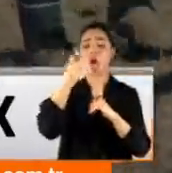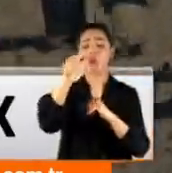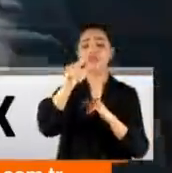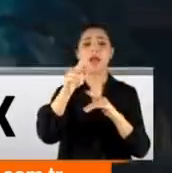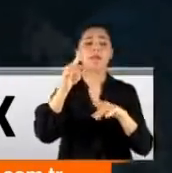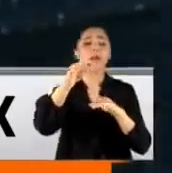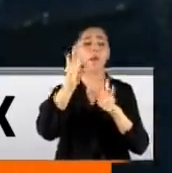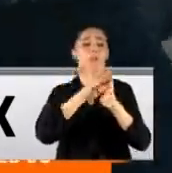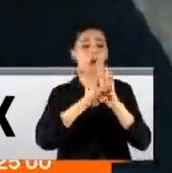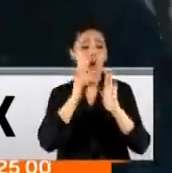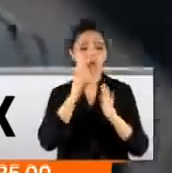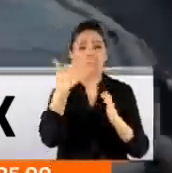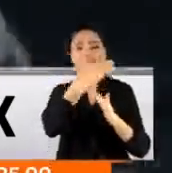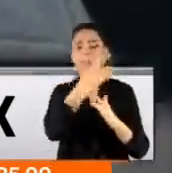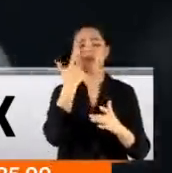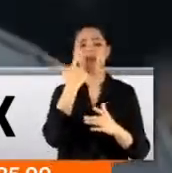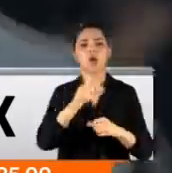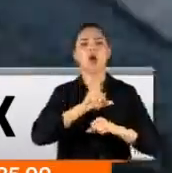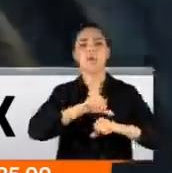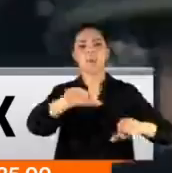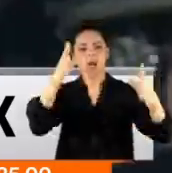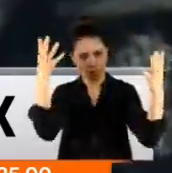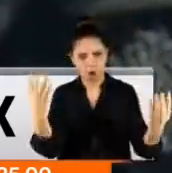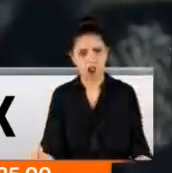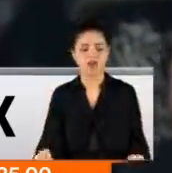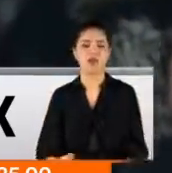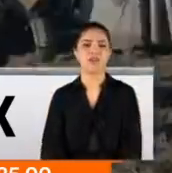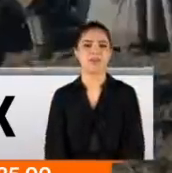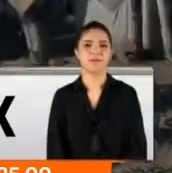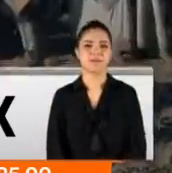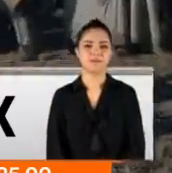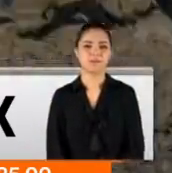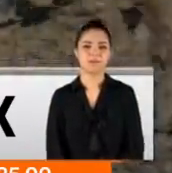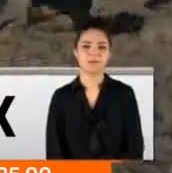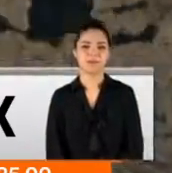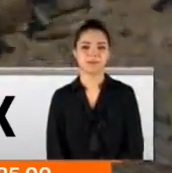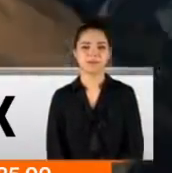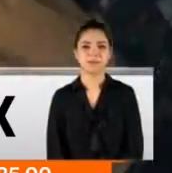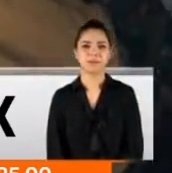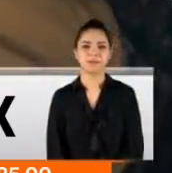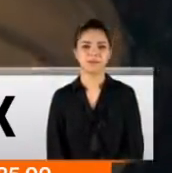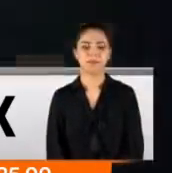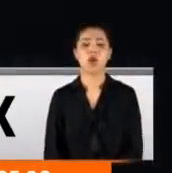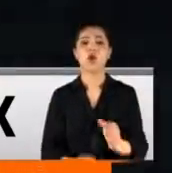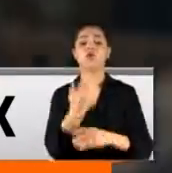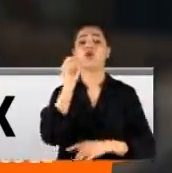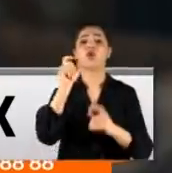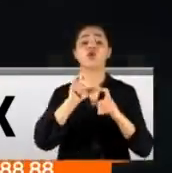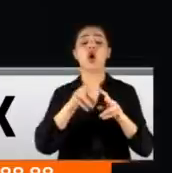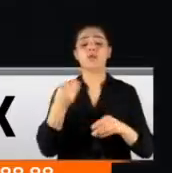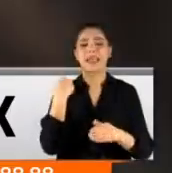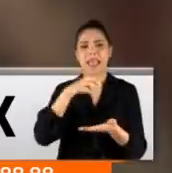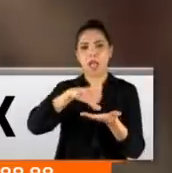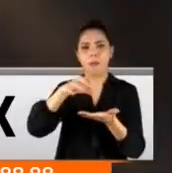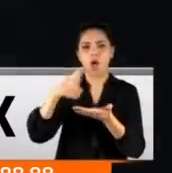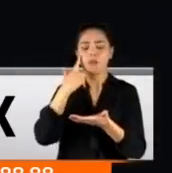TV'de Ramazan'ın gelmesiyle birlikte yayınlanmaya başlayacak. Evlat! Kuruluş Osman yeni